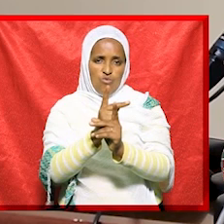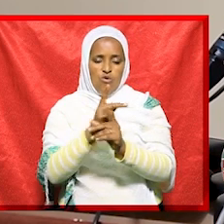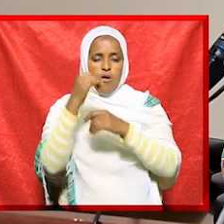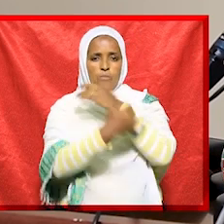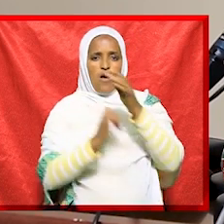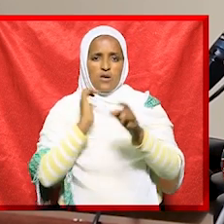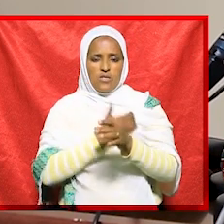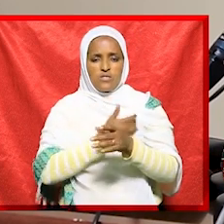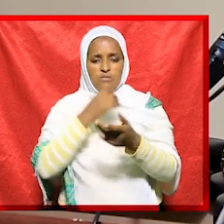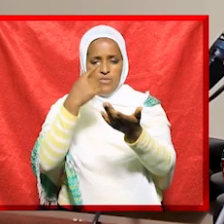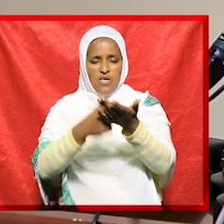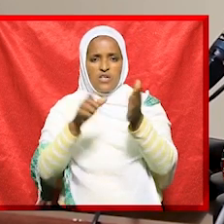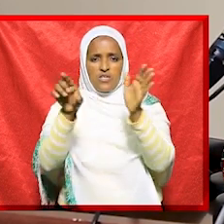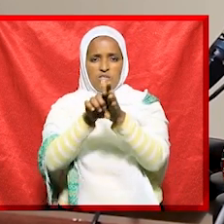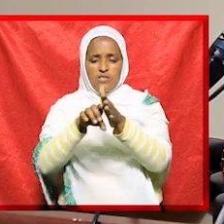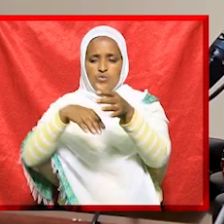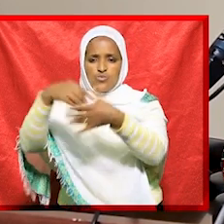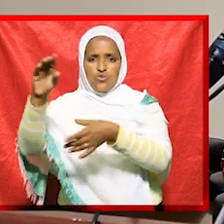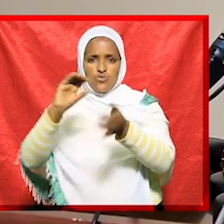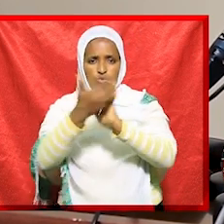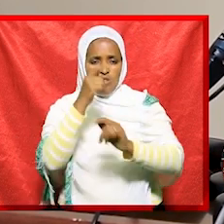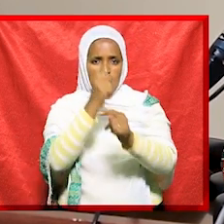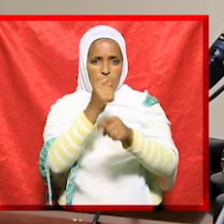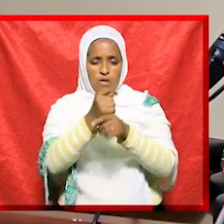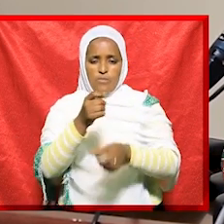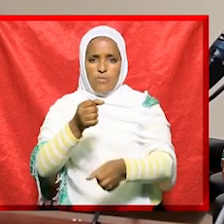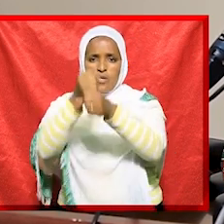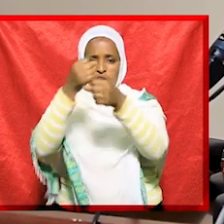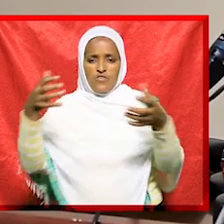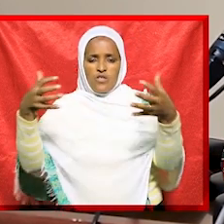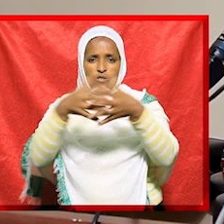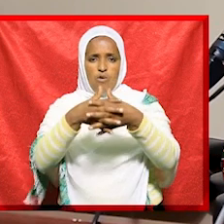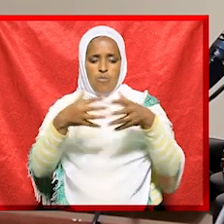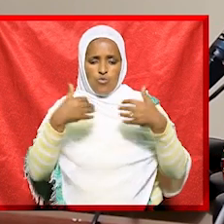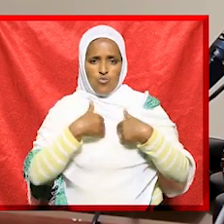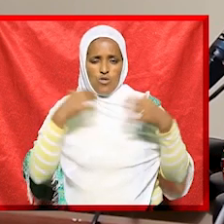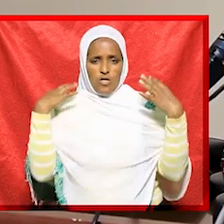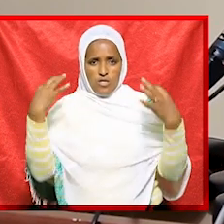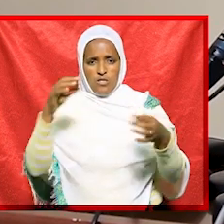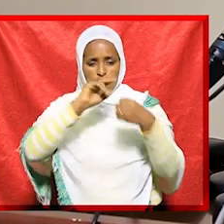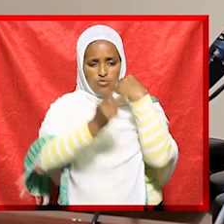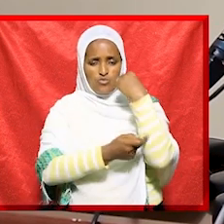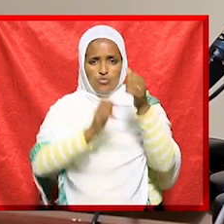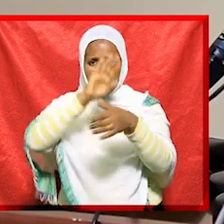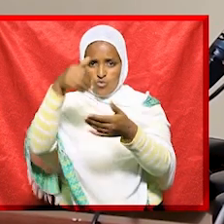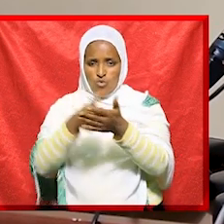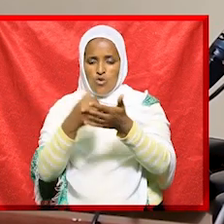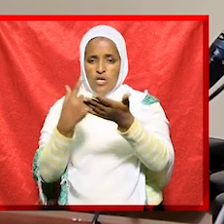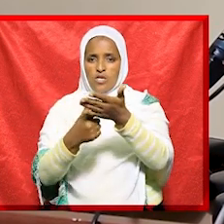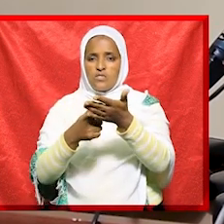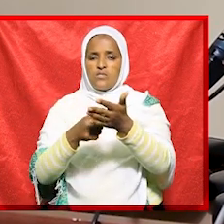እንዲጠብቁ በሀገራችንም ይህንን ህገወጥ ተግባር በመደገፍ እየተባበሩ ላሉት ግለሰቦችና ድርጅቶች